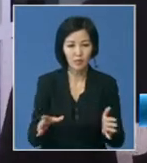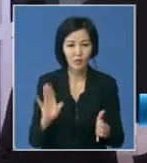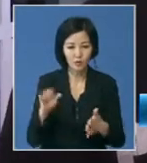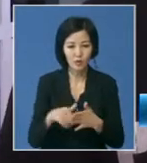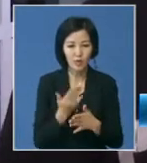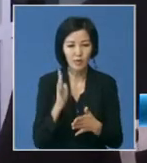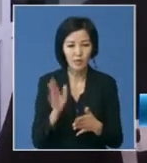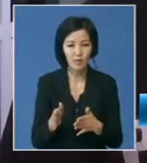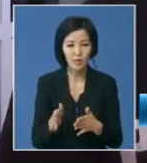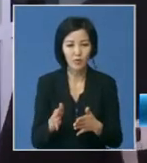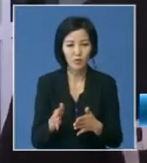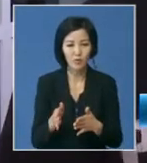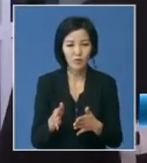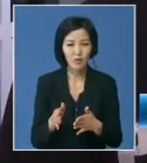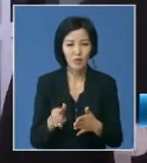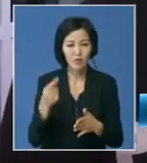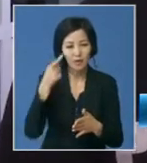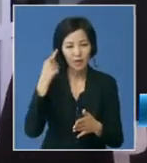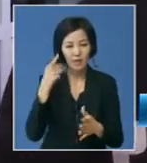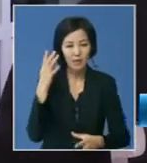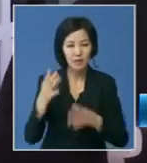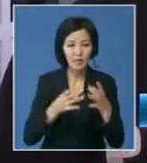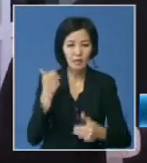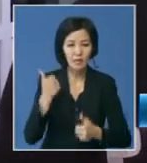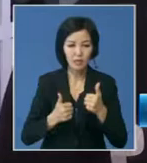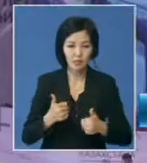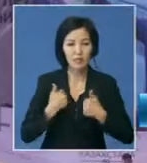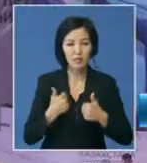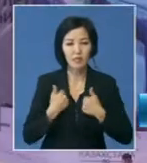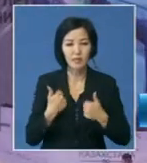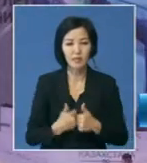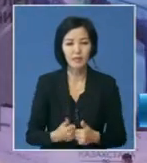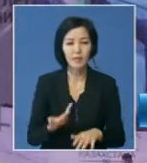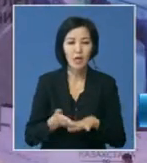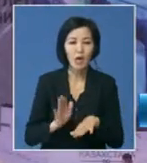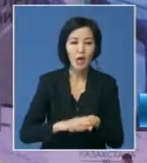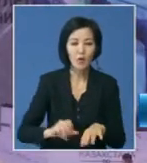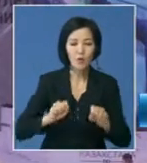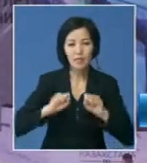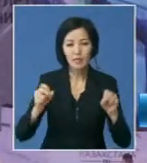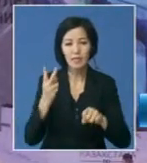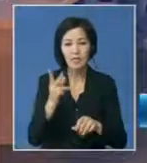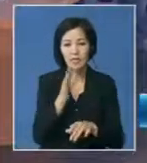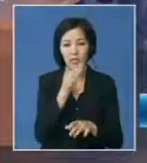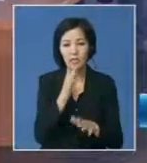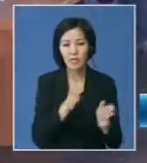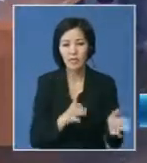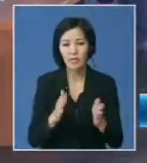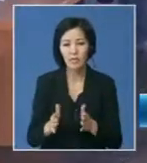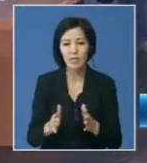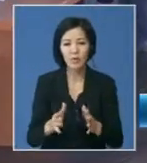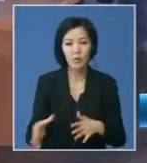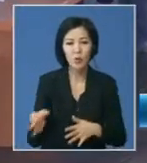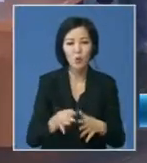Сосын рекорд көтерген соң Азияға, Мирға баруға тырысам. Ауыр атлеттер 2 жас ерекшелігі бойынша облыс чемпионатына қатысып